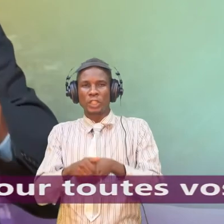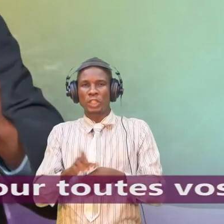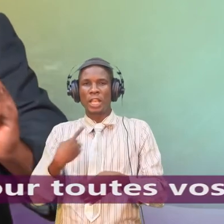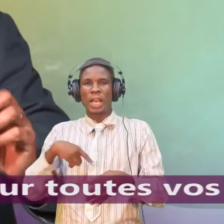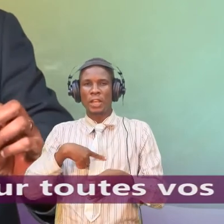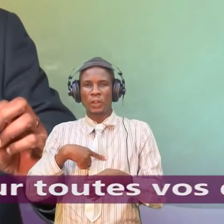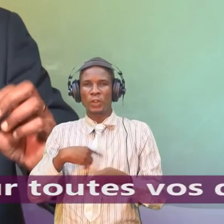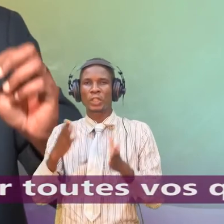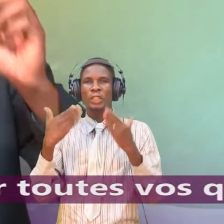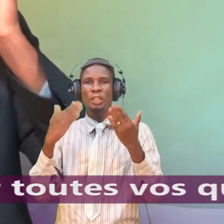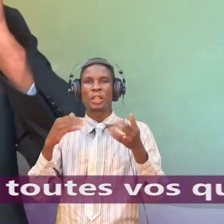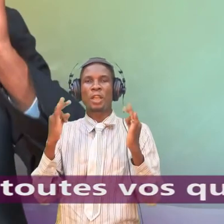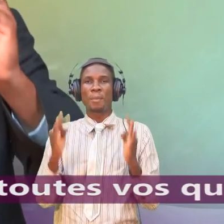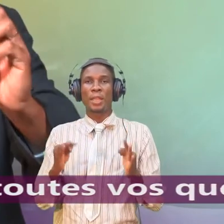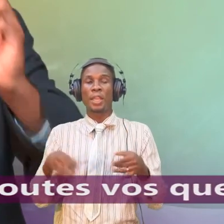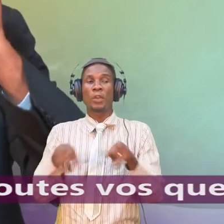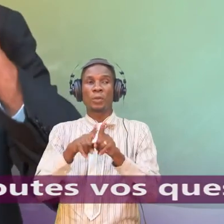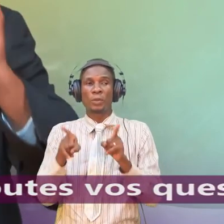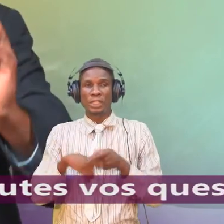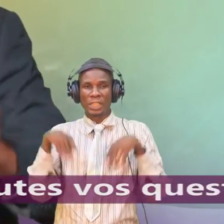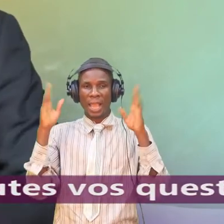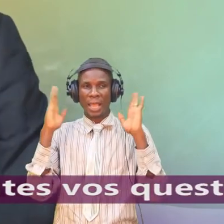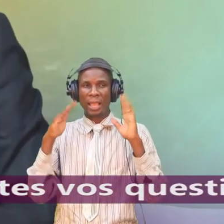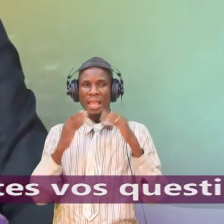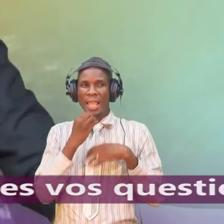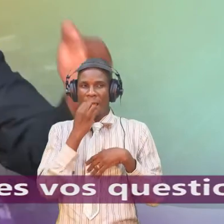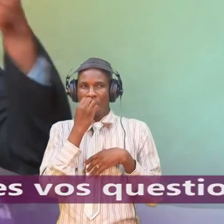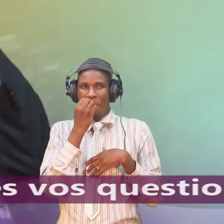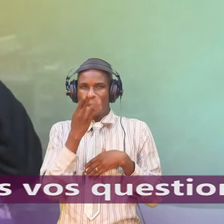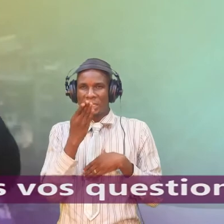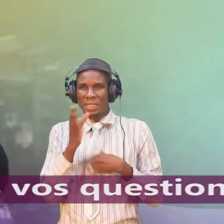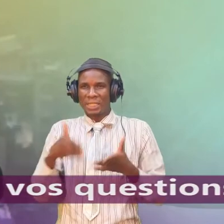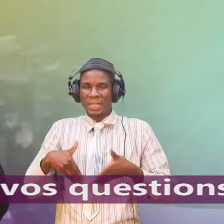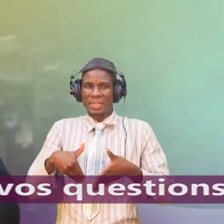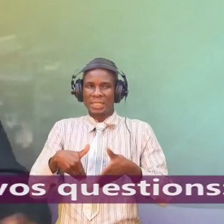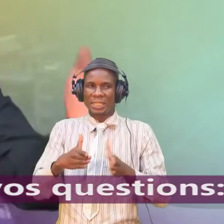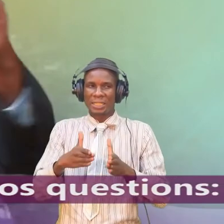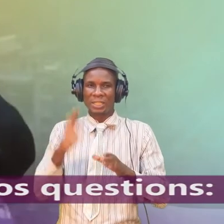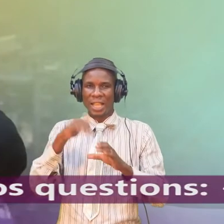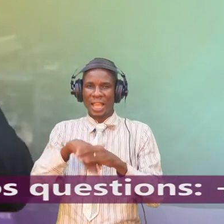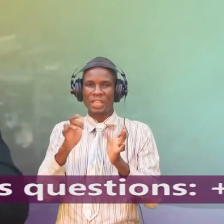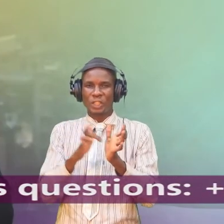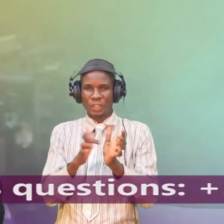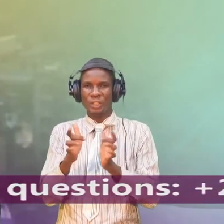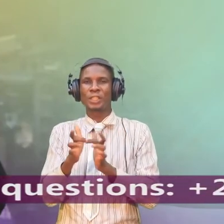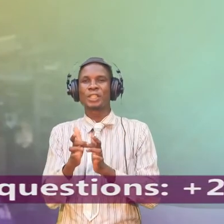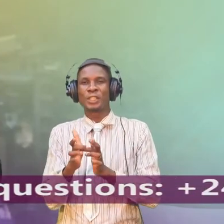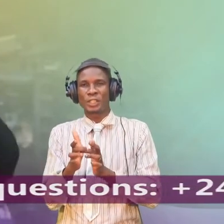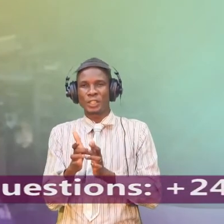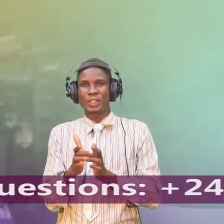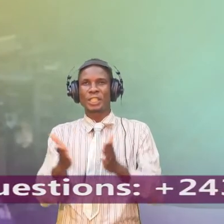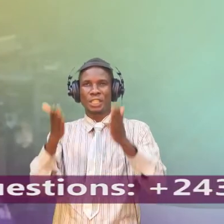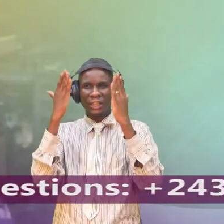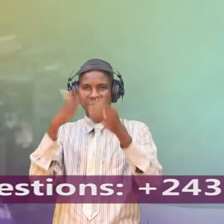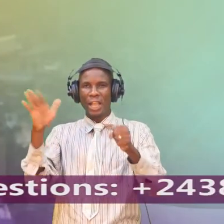kondoo. Biblia inatuambia kwamba wokovu ni kwa Mungu na kwa mwana kondoo, kwa sababu ni ndani